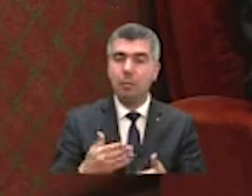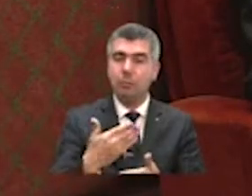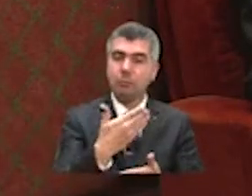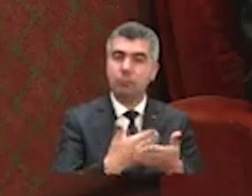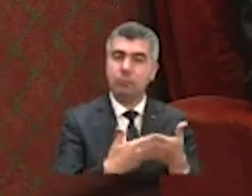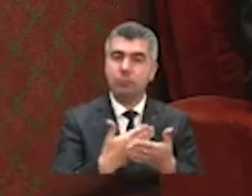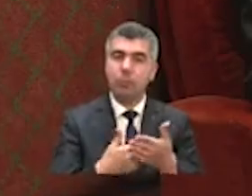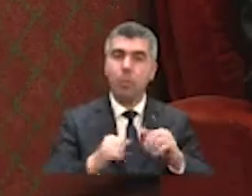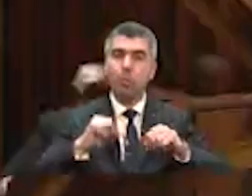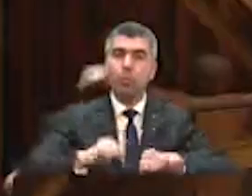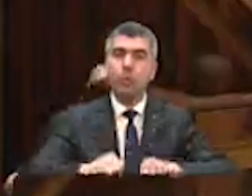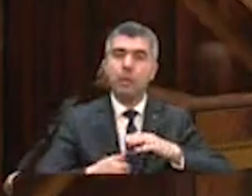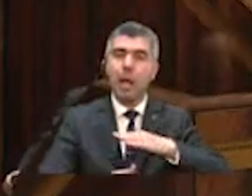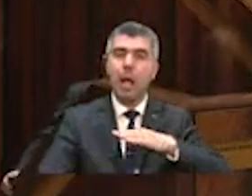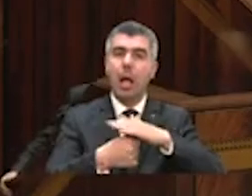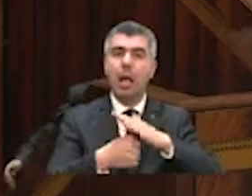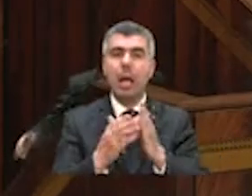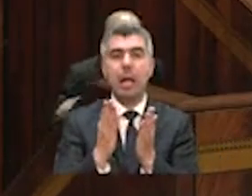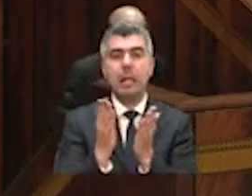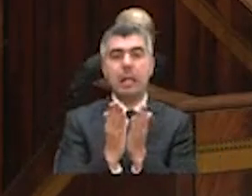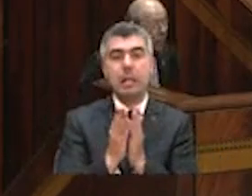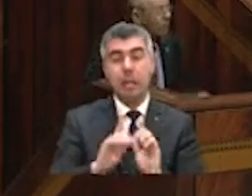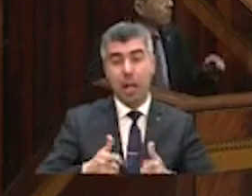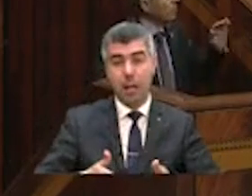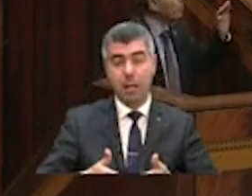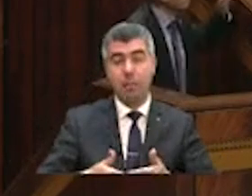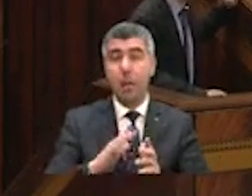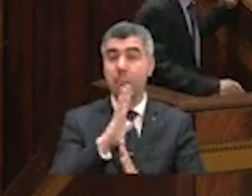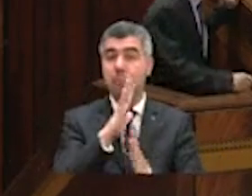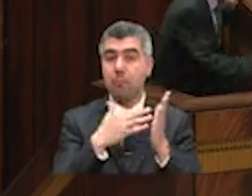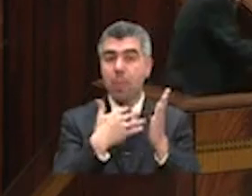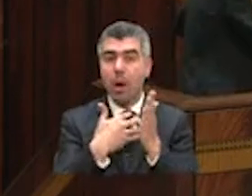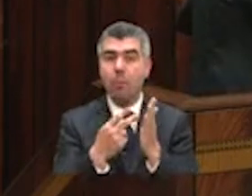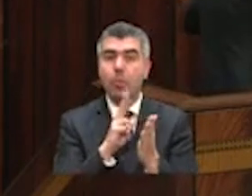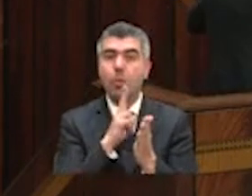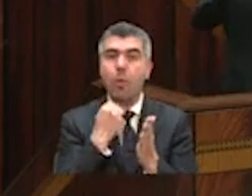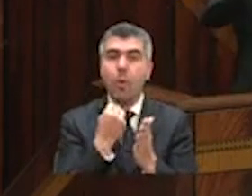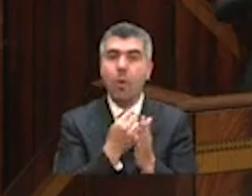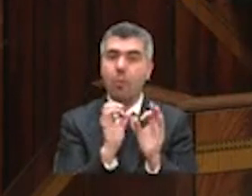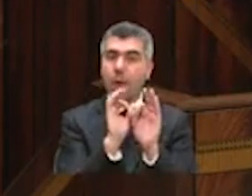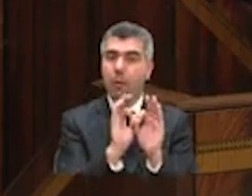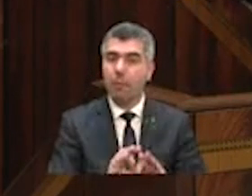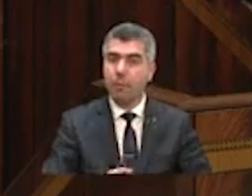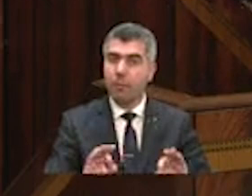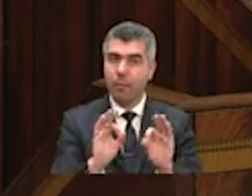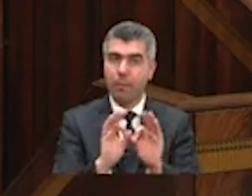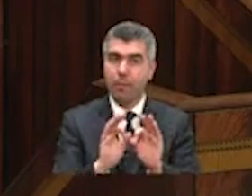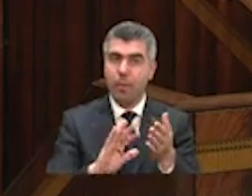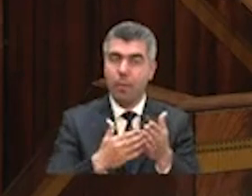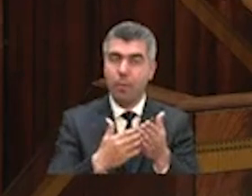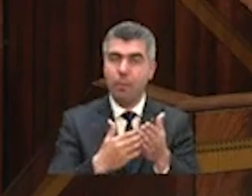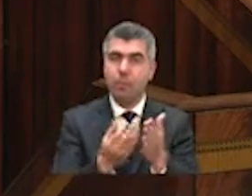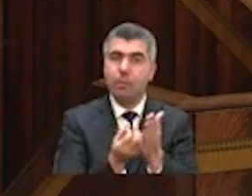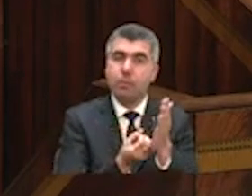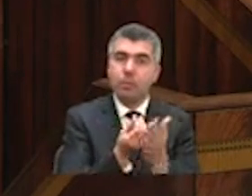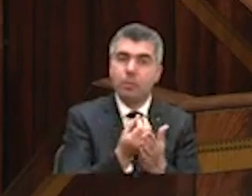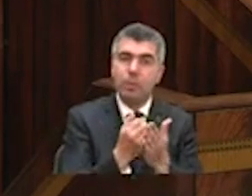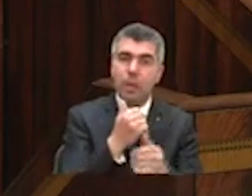أعلى التعليم؟ ما كاينش البرنامج الحكومي والبرنامج القطاعي اللي تقدمته به خلال هذه